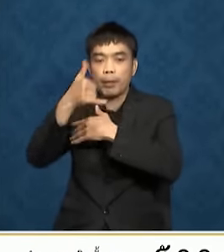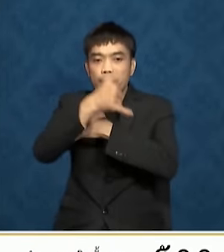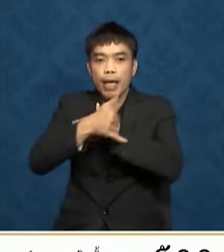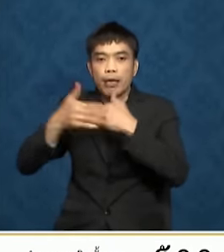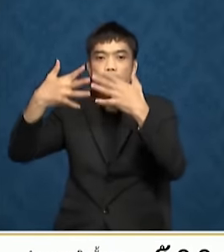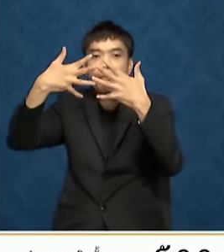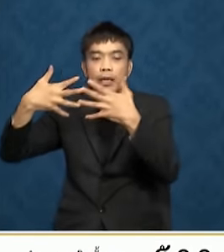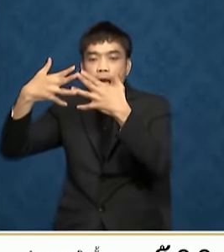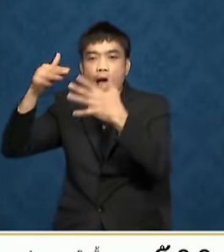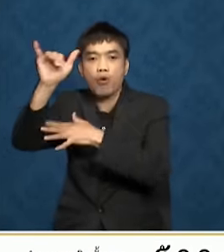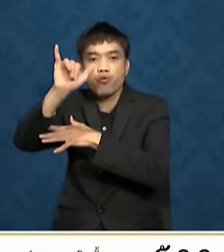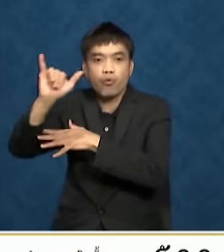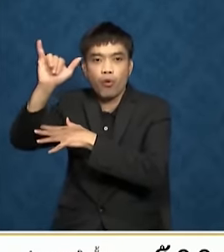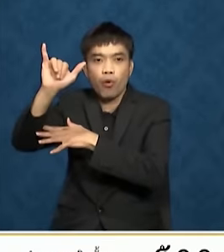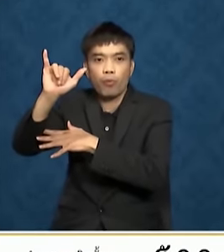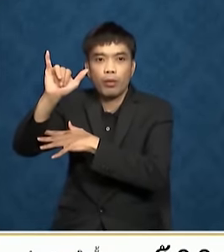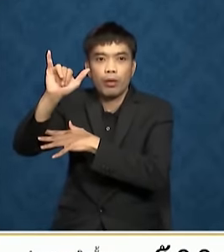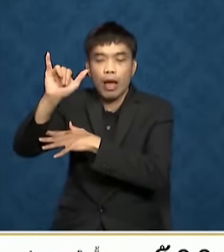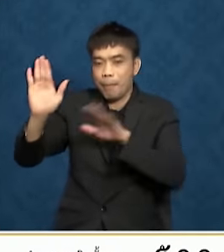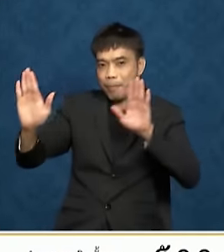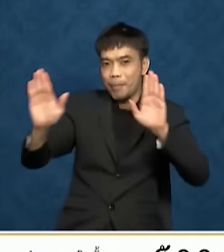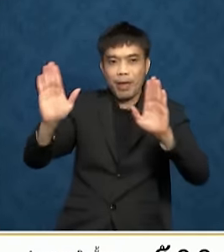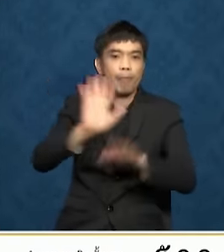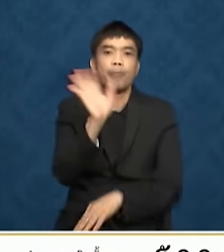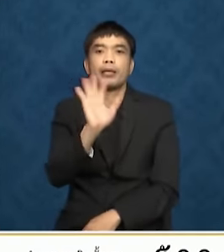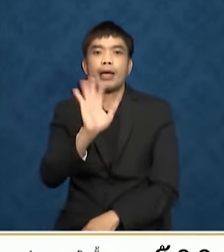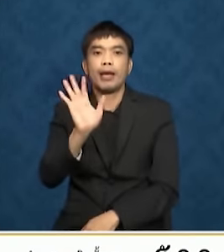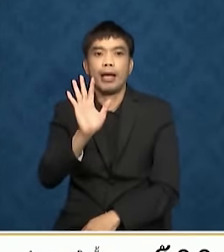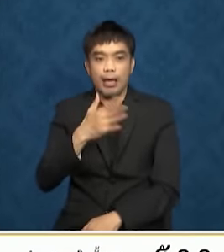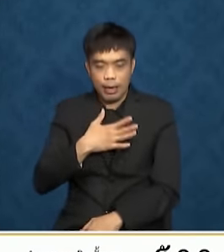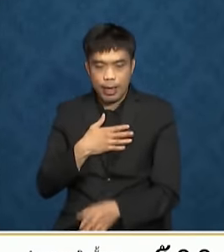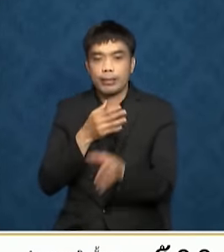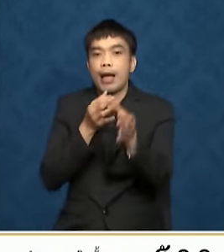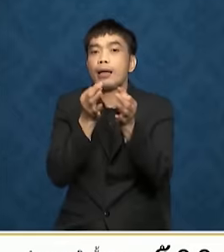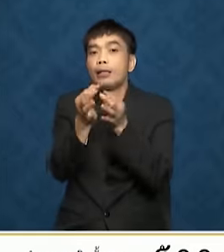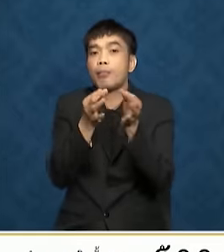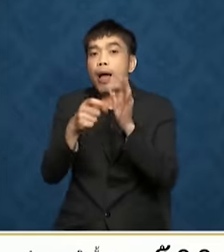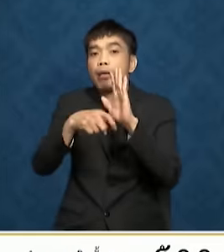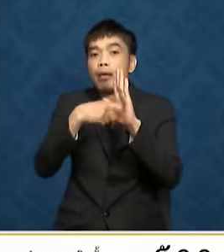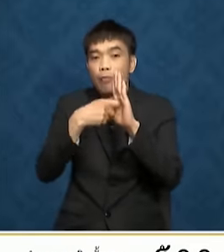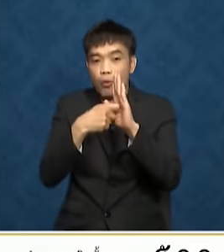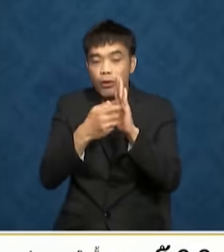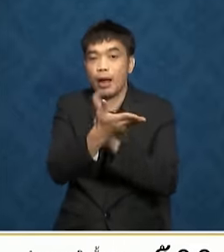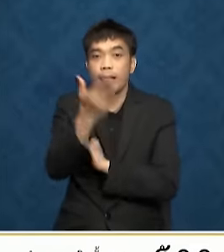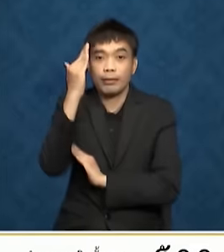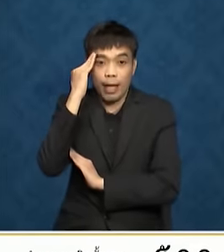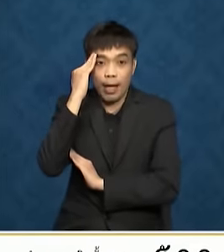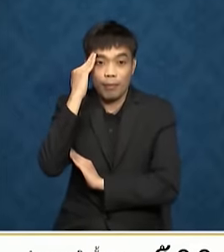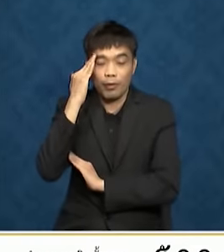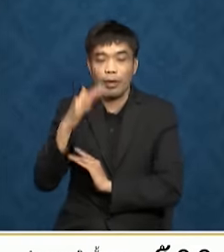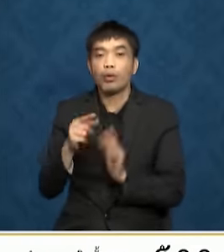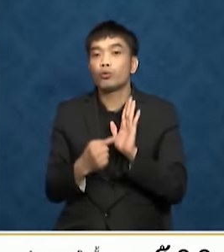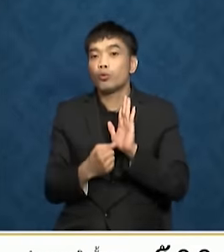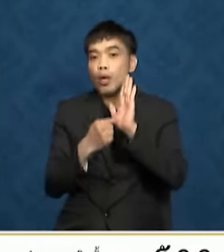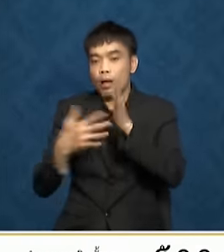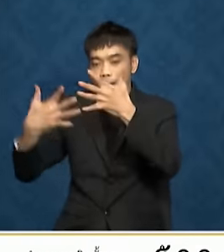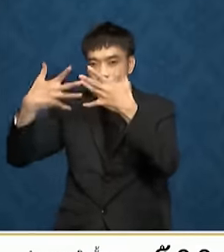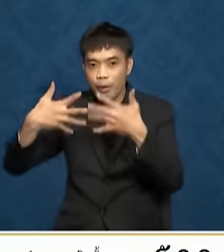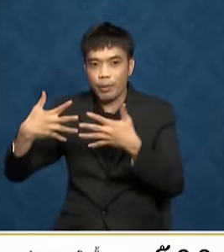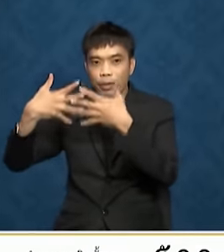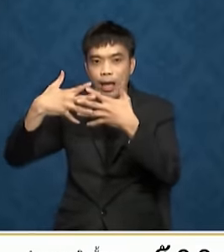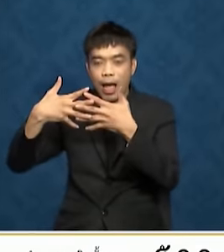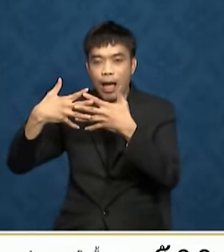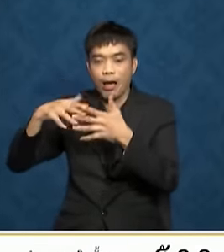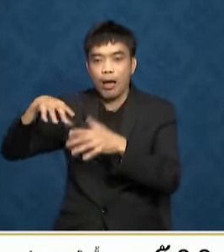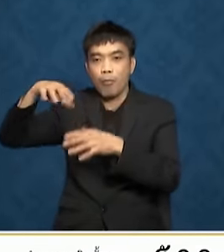ยุโรปซึ่งผมไม่ได้ตั้งใจที่จะเปรียบเทียบให้เห็นอย่างนี้เดี๋ยวจะอธิบายให้ฟังว่าเพราะอะไรอย่างอเมริกาบอกว่าจะเปลี่ยนโรง